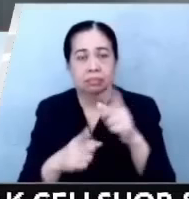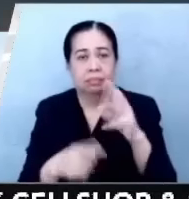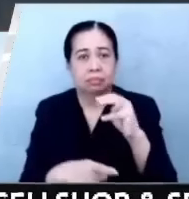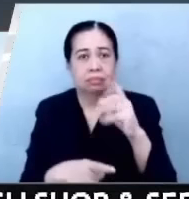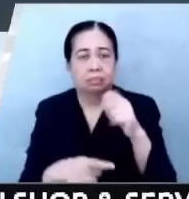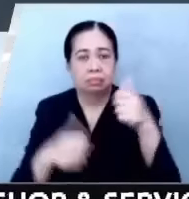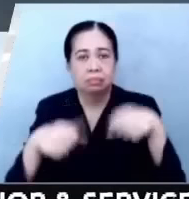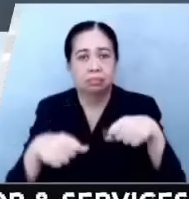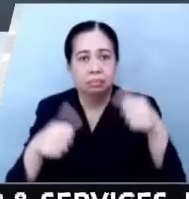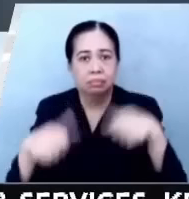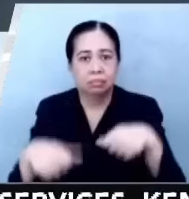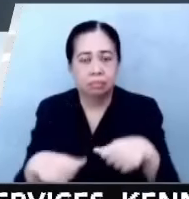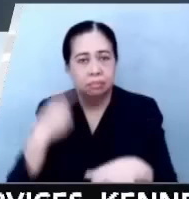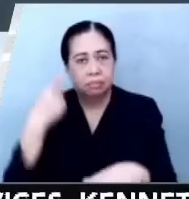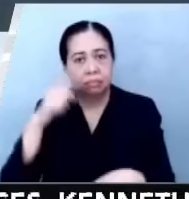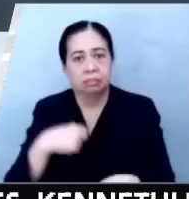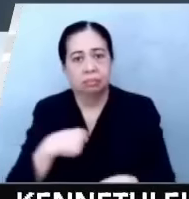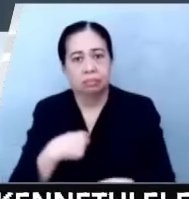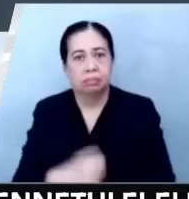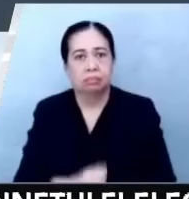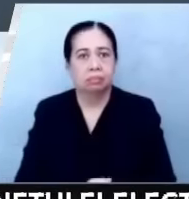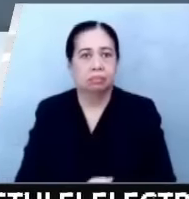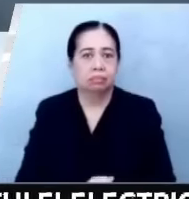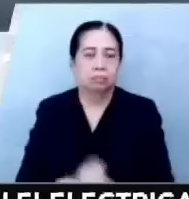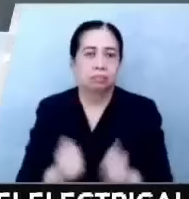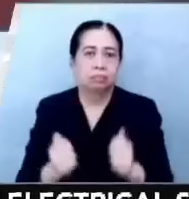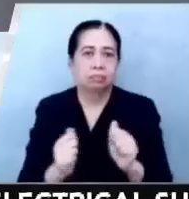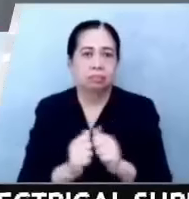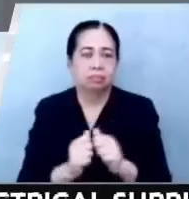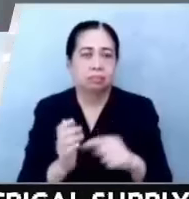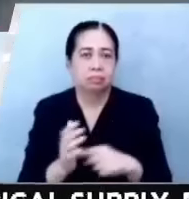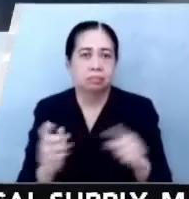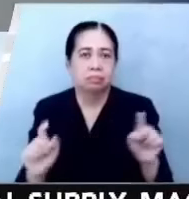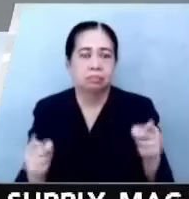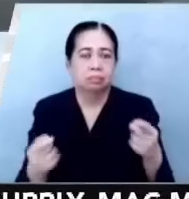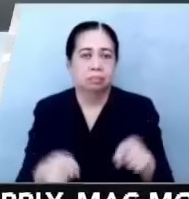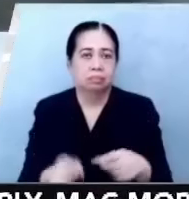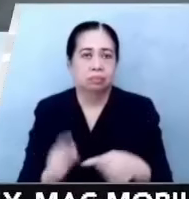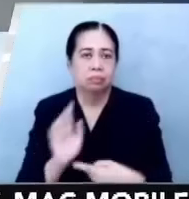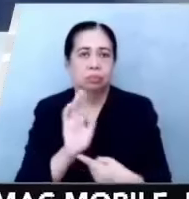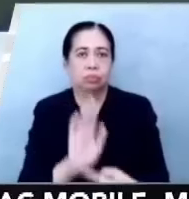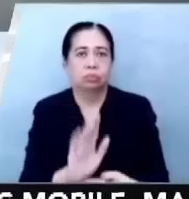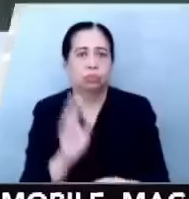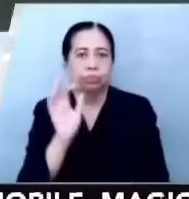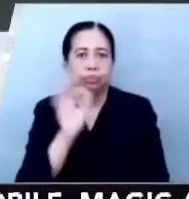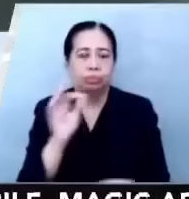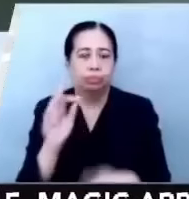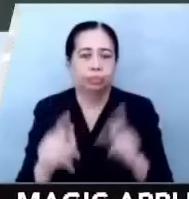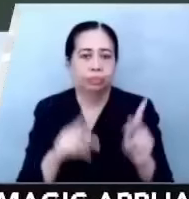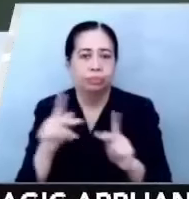sa akin, with this incident na ipinapakita natin sa ating mga kababayan Pilipino and not just for the